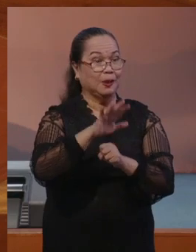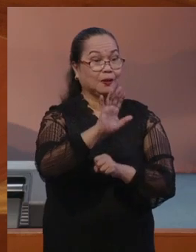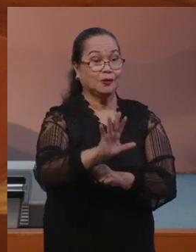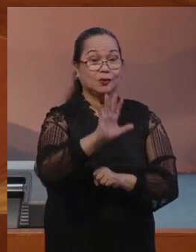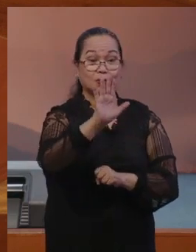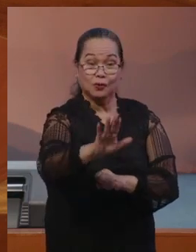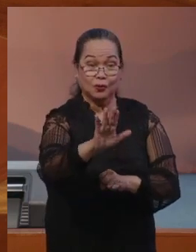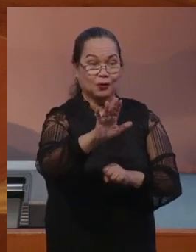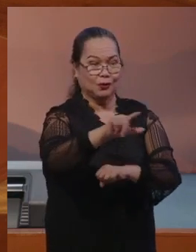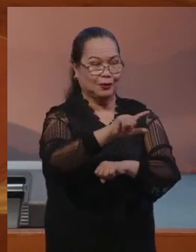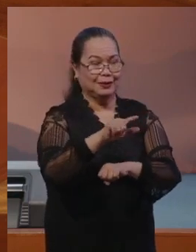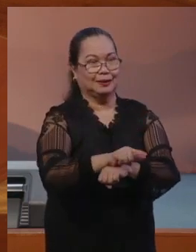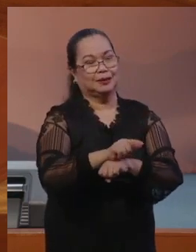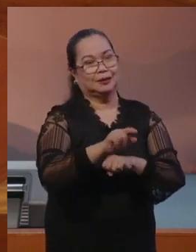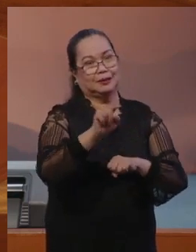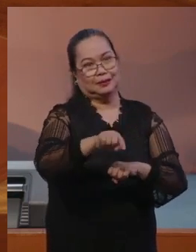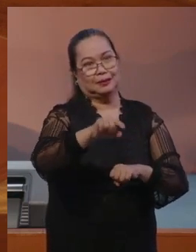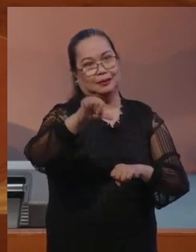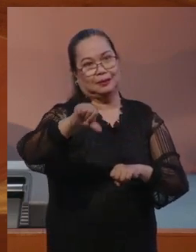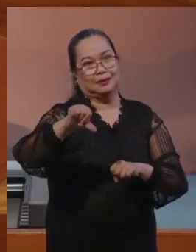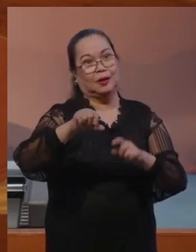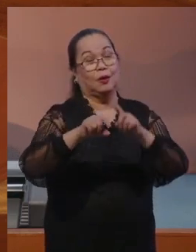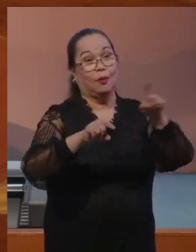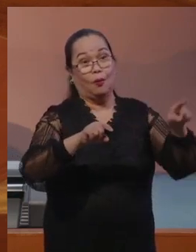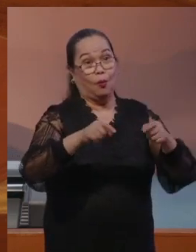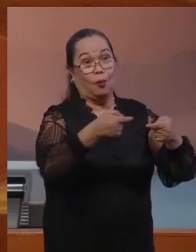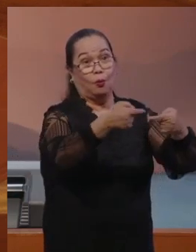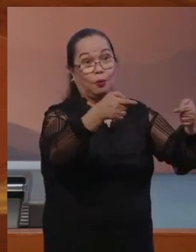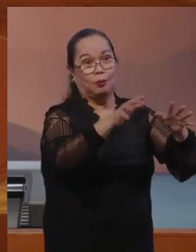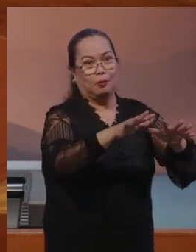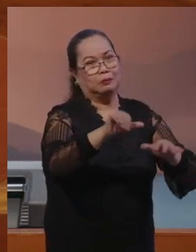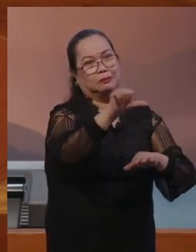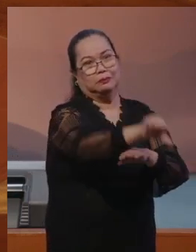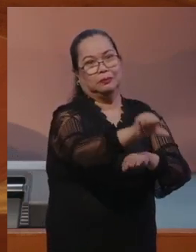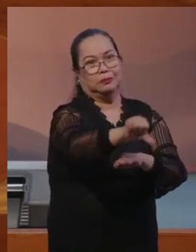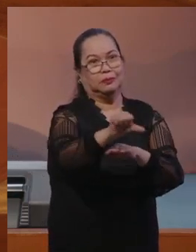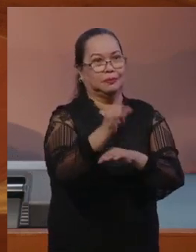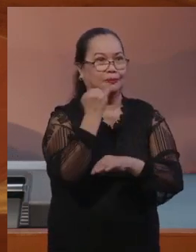to 5, that He will give them the land.